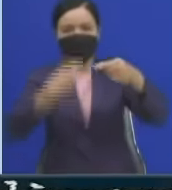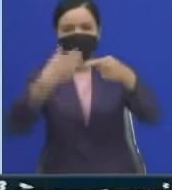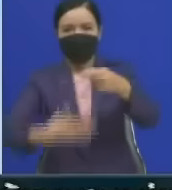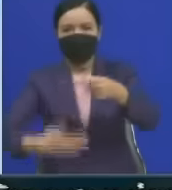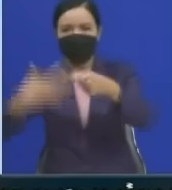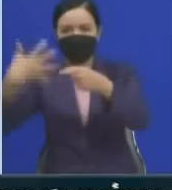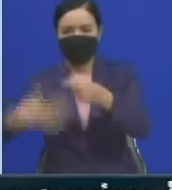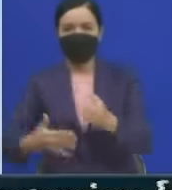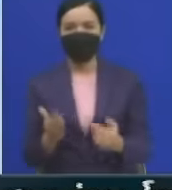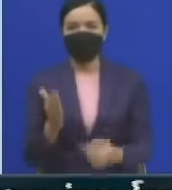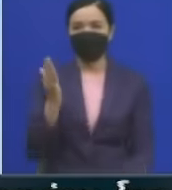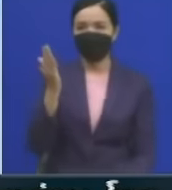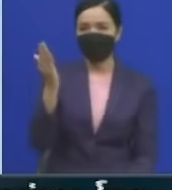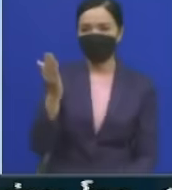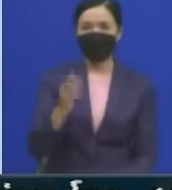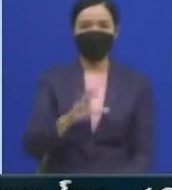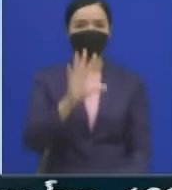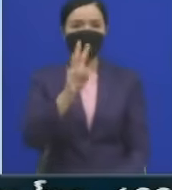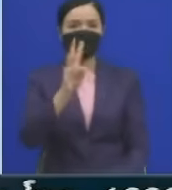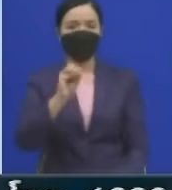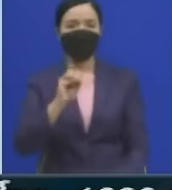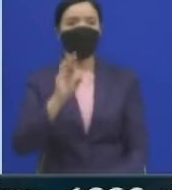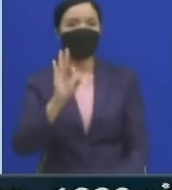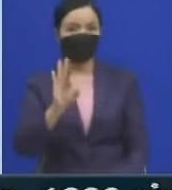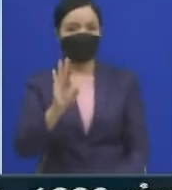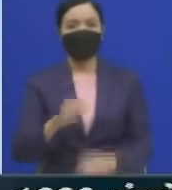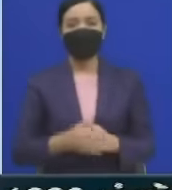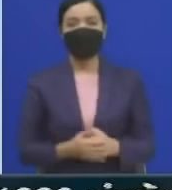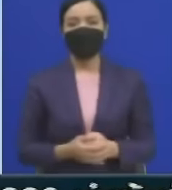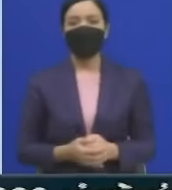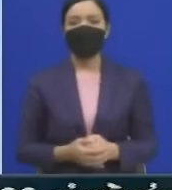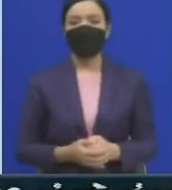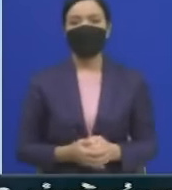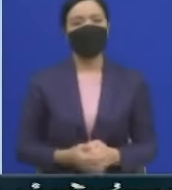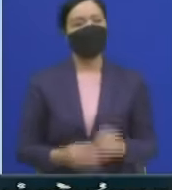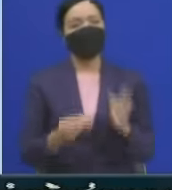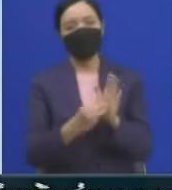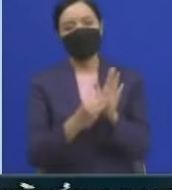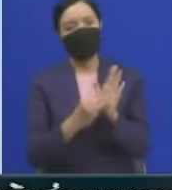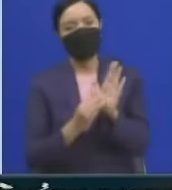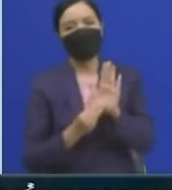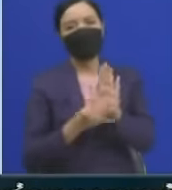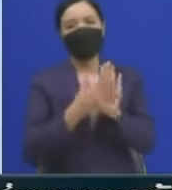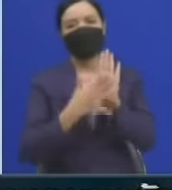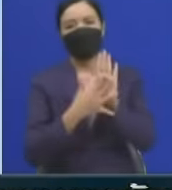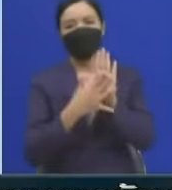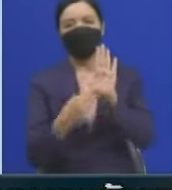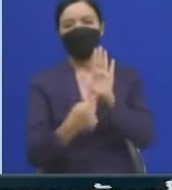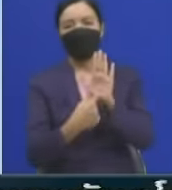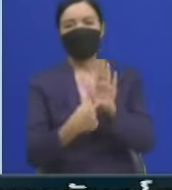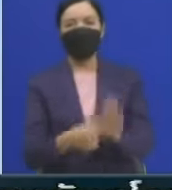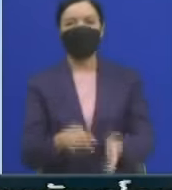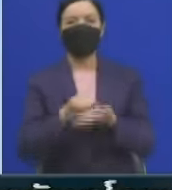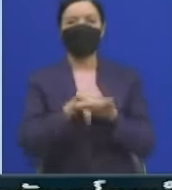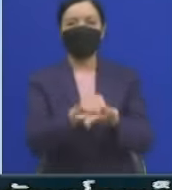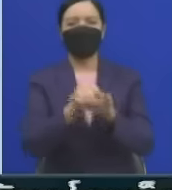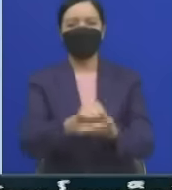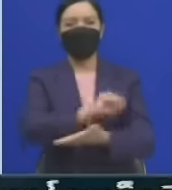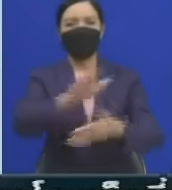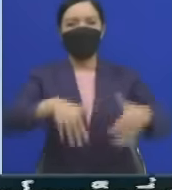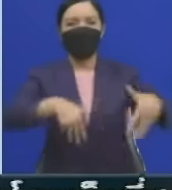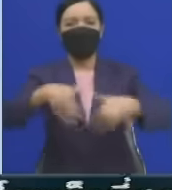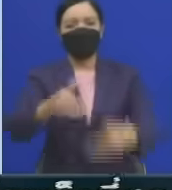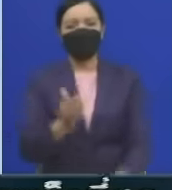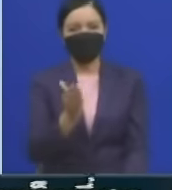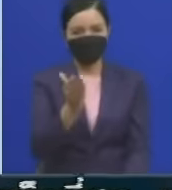อเนี่ยนะครับ69ศูนย์เนี่ยนะซึ่งก็กระจายกันไปทั่วกท ม นะนี่คือการบริการพี่น้องประชาชน